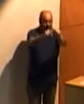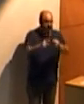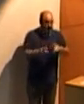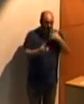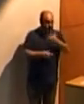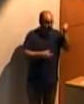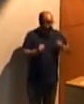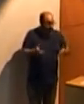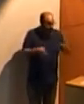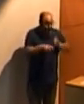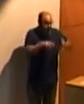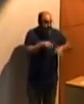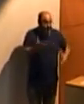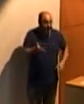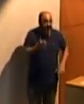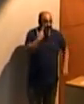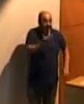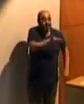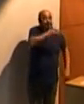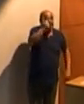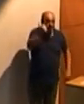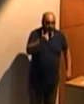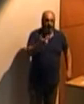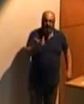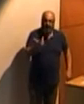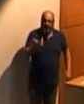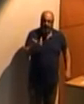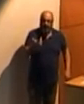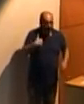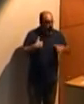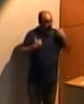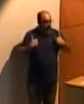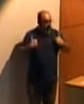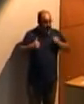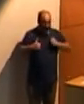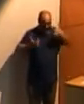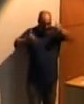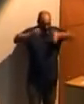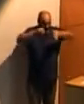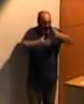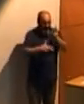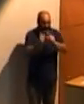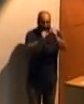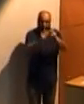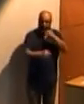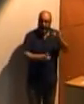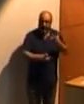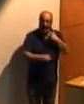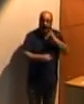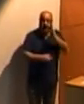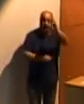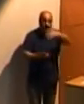d'y voir mieux et c'est là où se pose la question de l'homme comme créateur créateur de l'homme est-ce qu'on va vers un nouveau paradigme